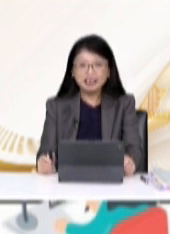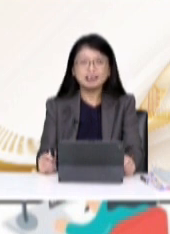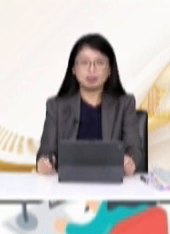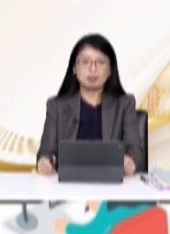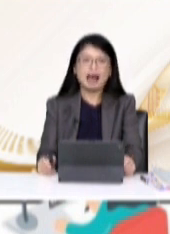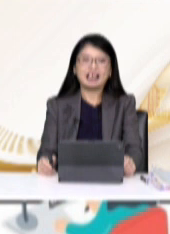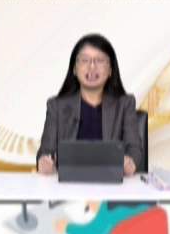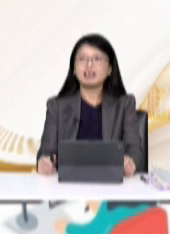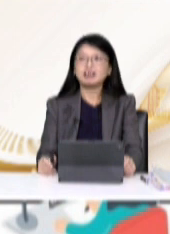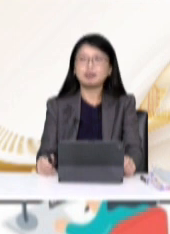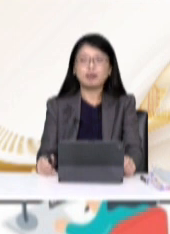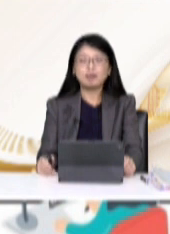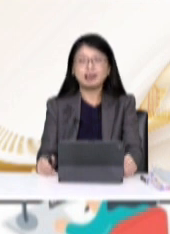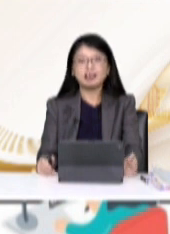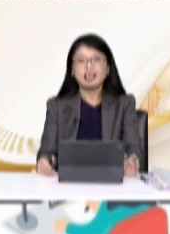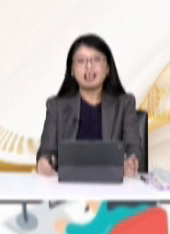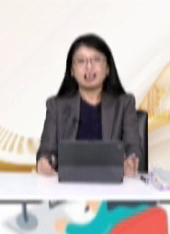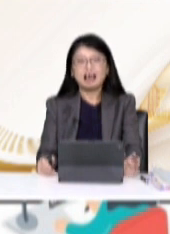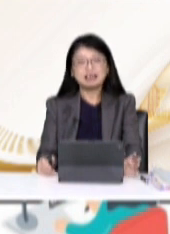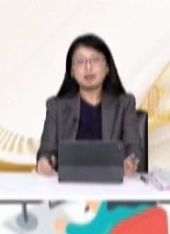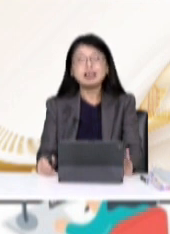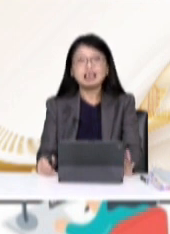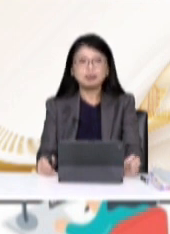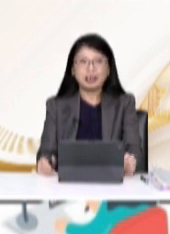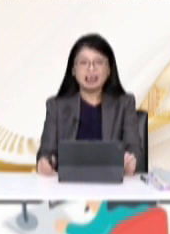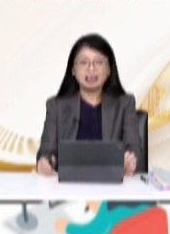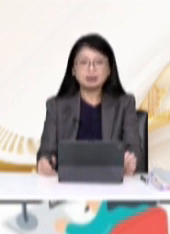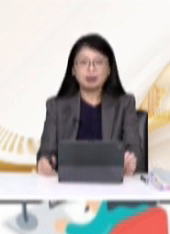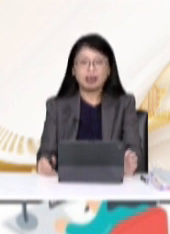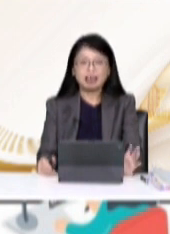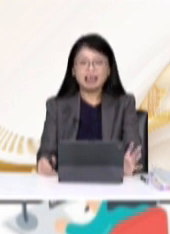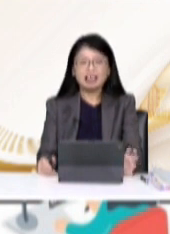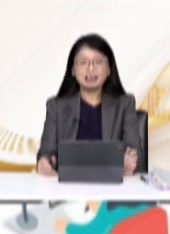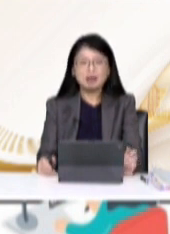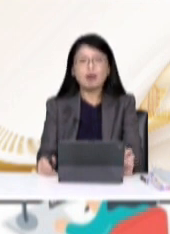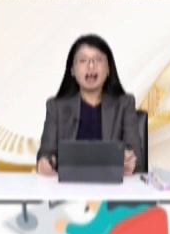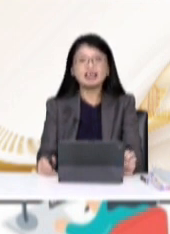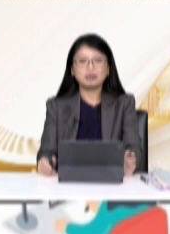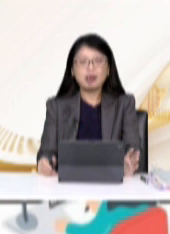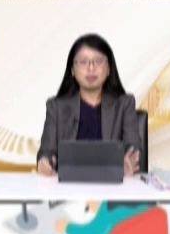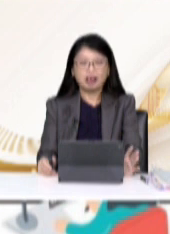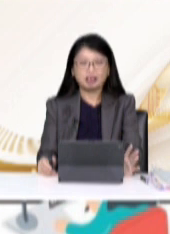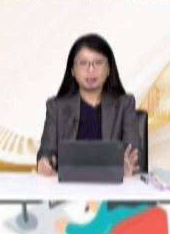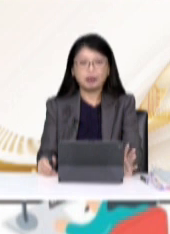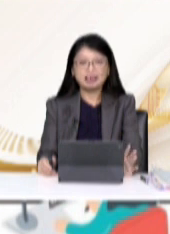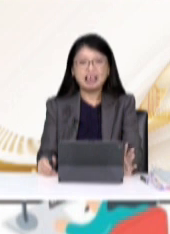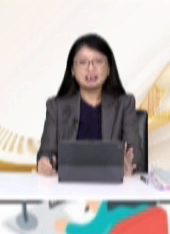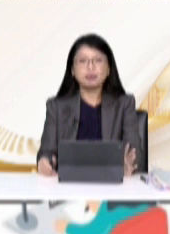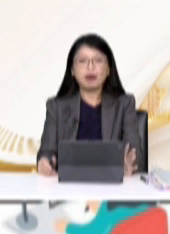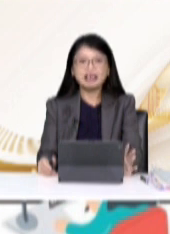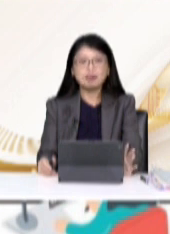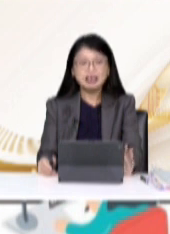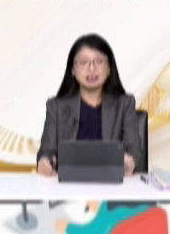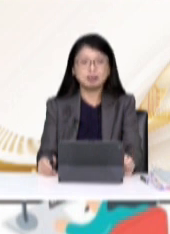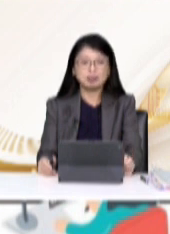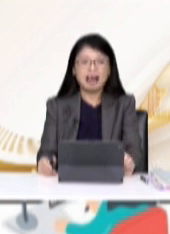ไม่เกิน 10,000 บาทอันนี้ก็คือเป็นความผิดที่อาจจะไม่มีการกำหนดอัตราขั้นสูงอัตราขั้นต่ำไว้หรือว่ากำหนดอัตราขั้นสูง